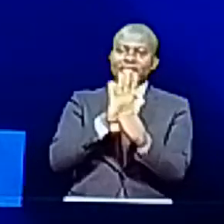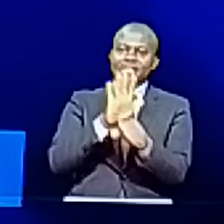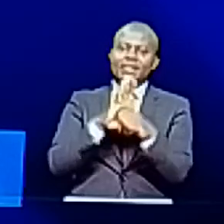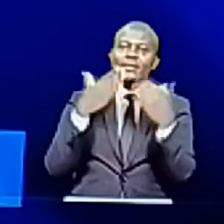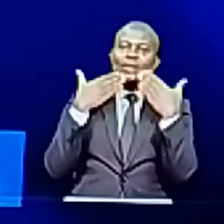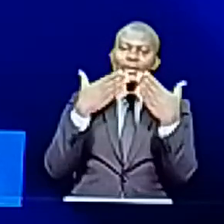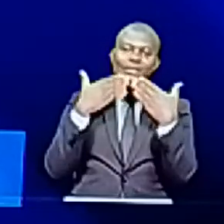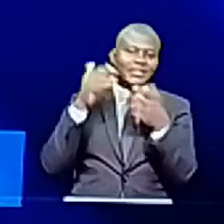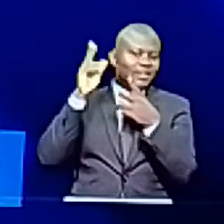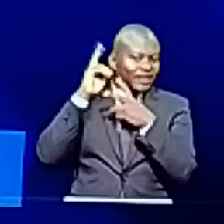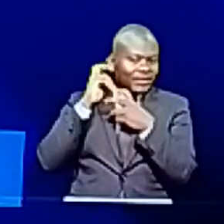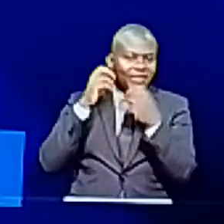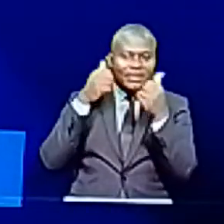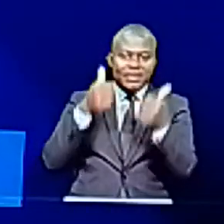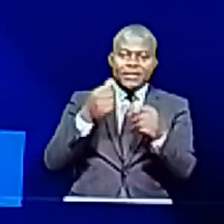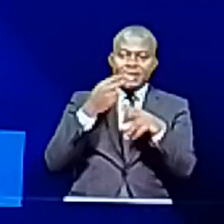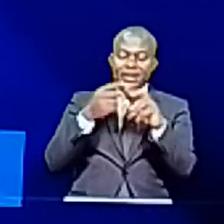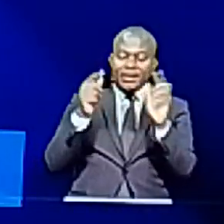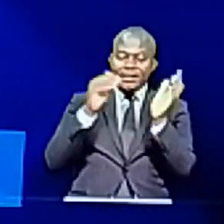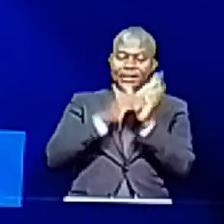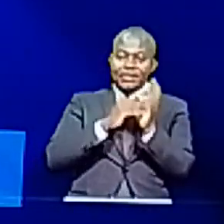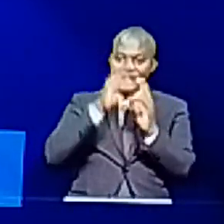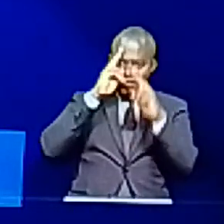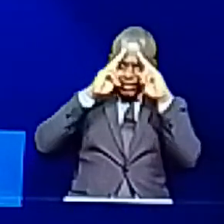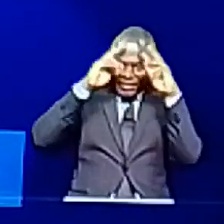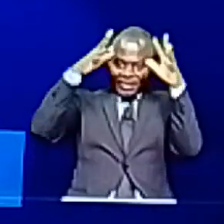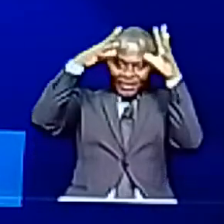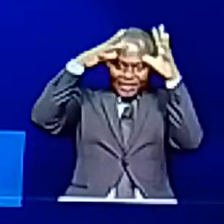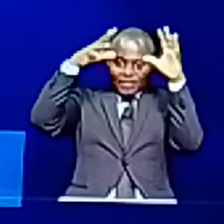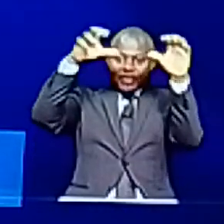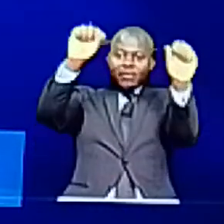ndakumva kandi nyakubahwa perezida wa repubulika